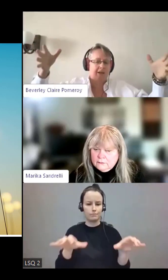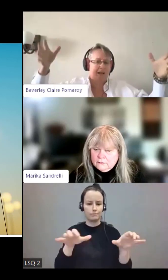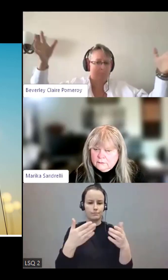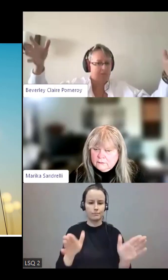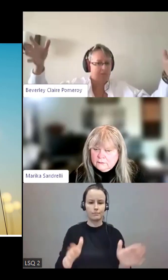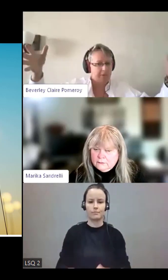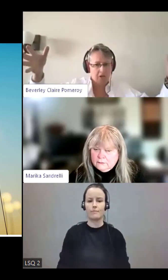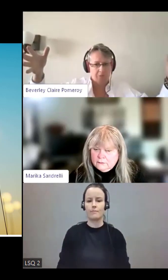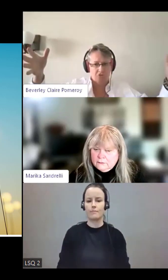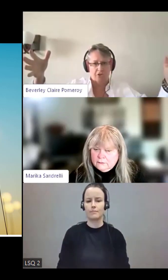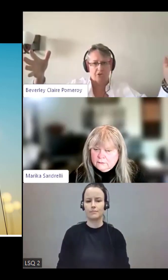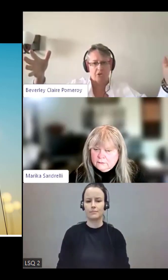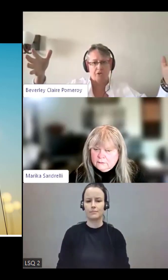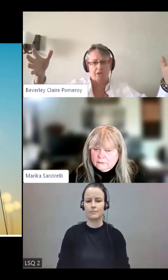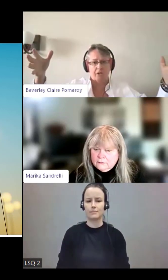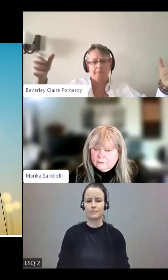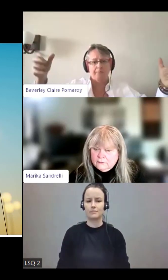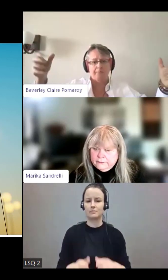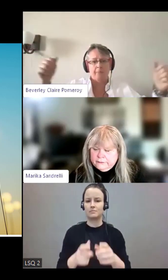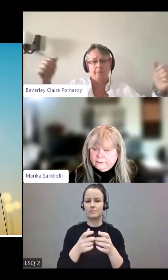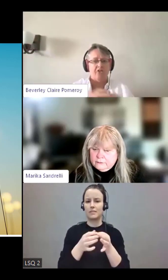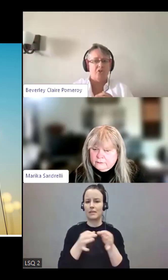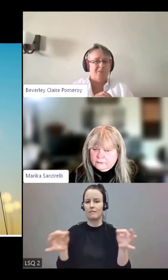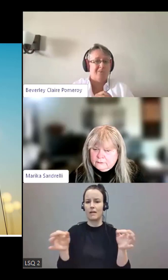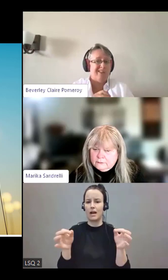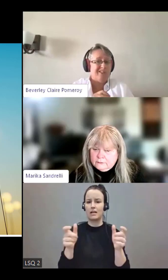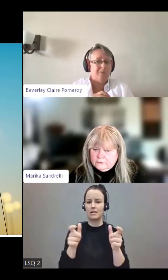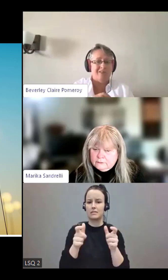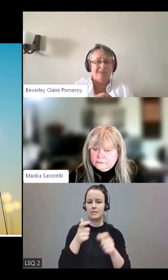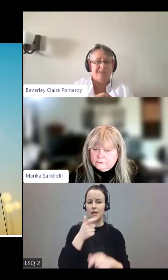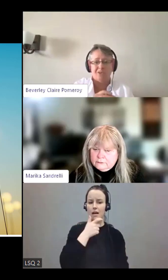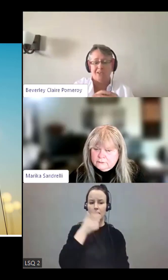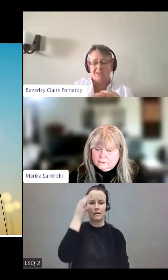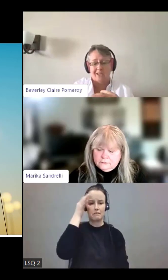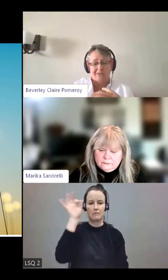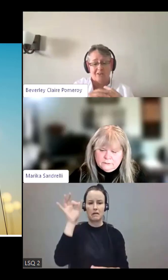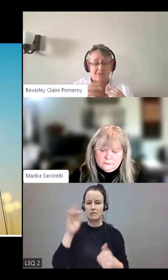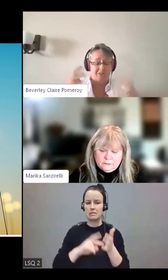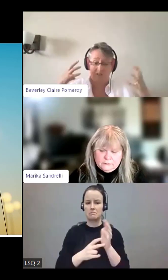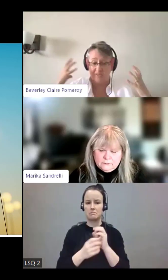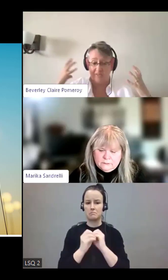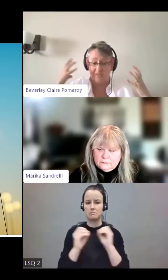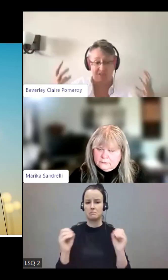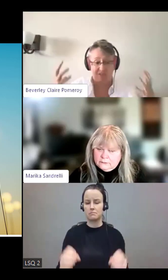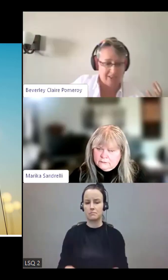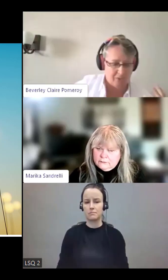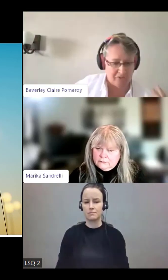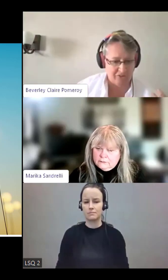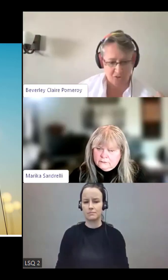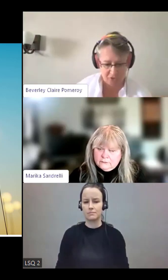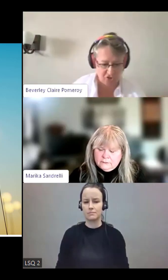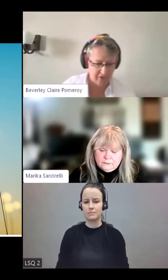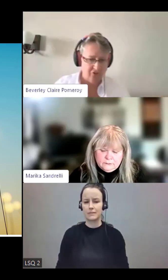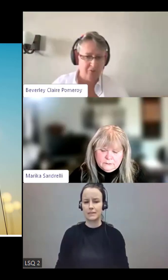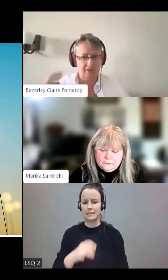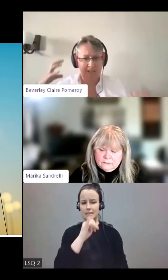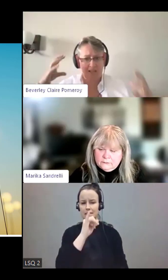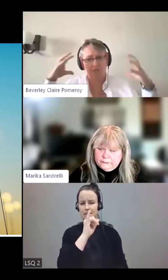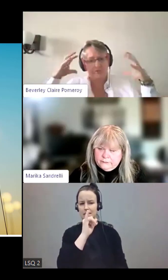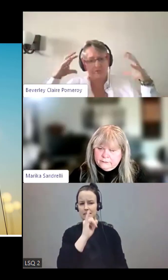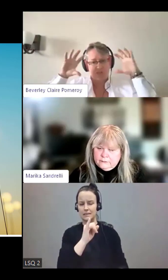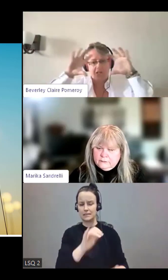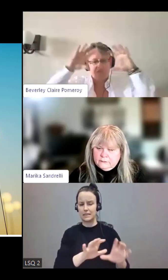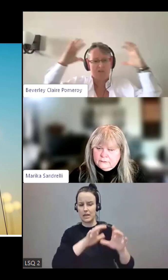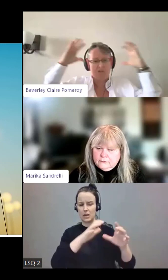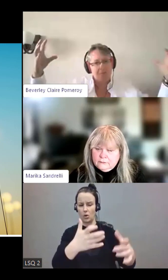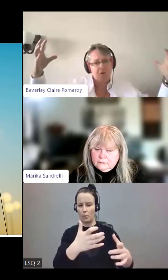pour travailler avec un groupe qui a été vraiment affecté par la COVID. Et ça peut sembler que ça n'a pas été très difficile, mais si